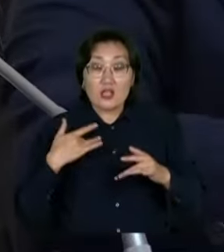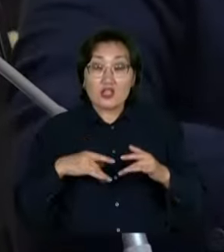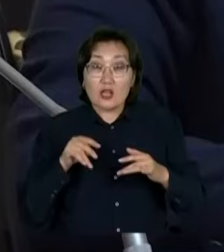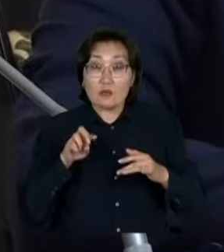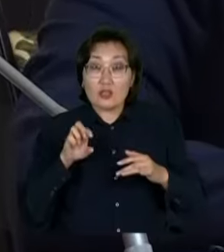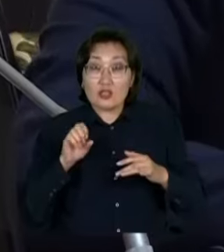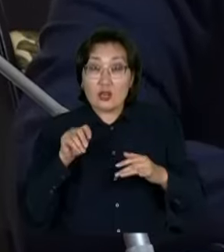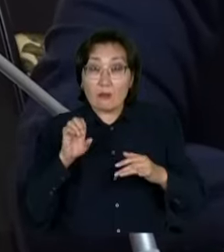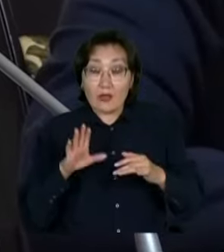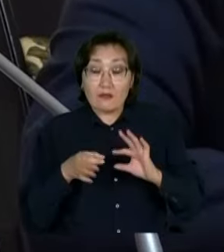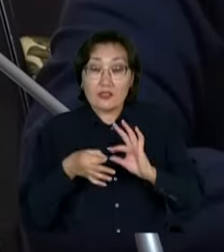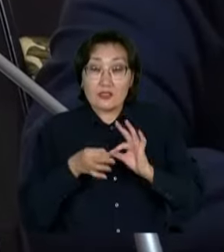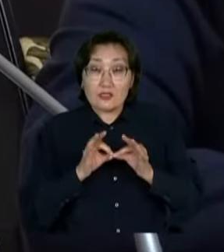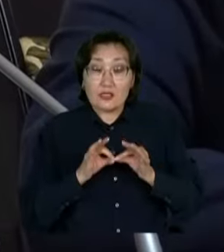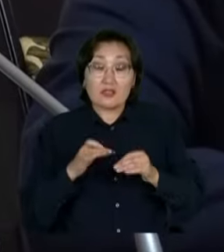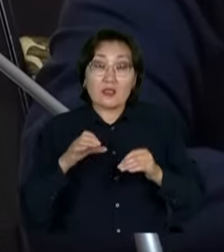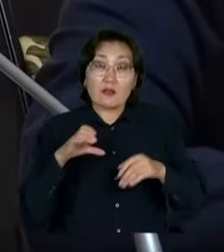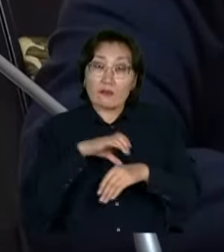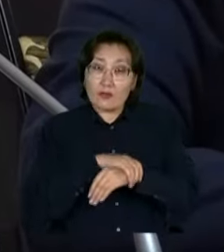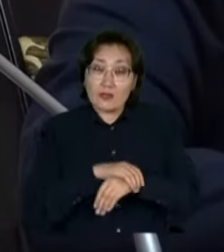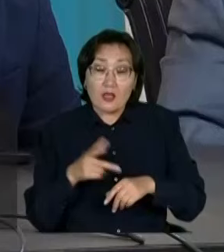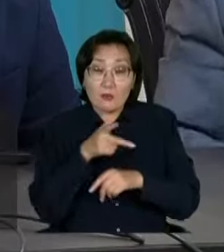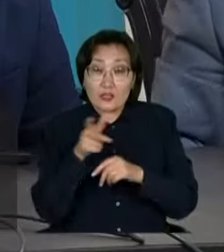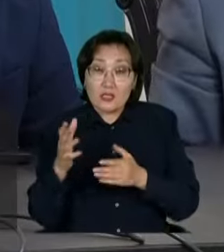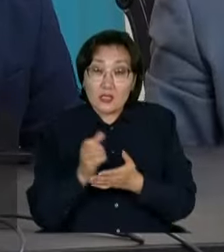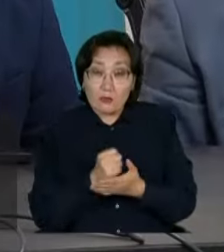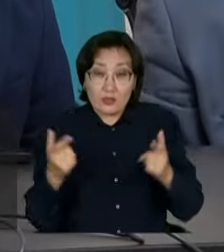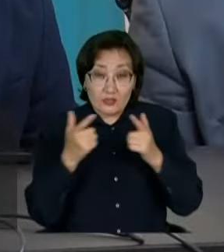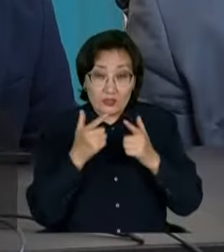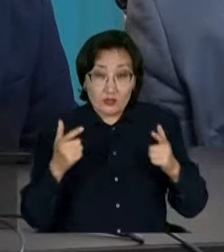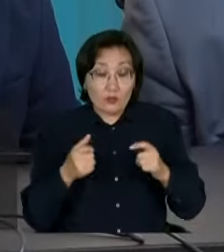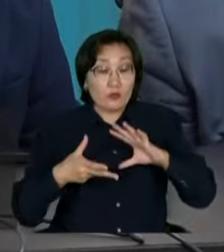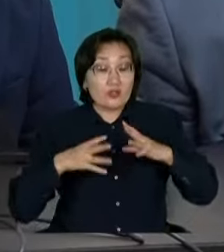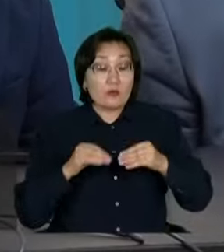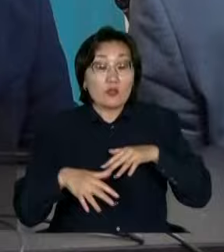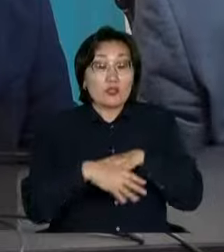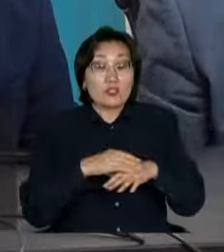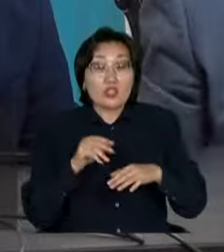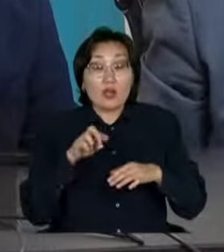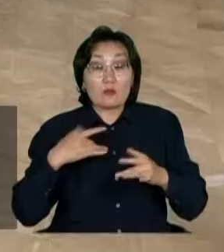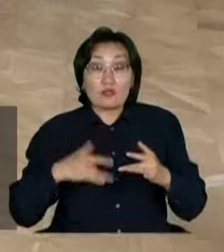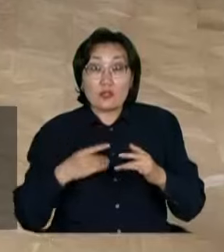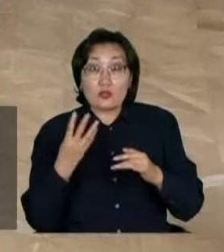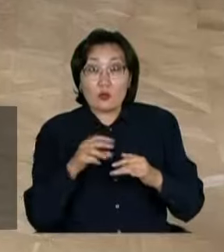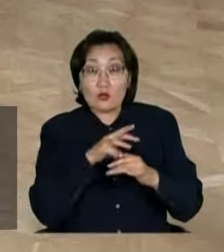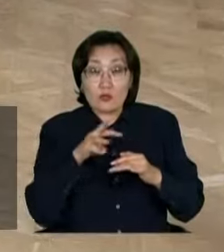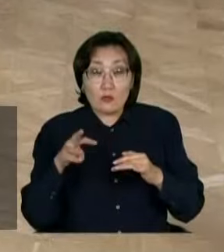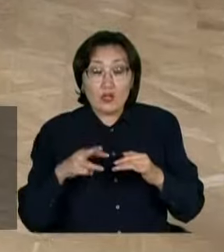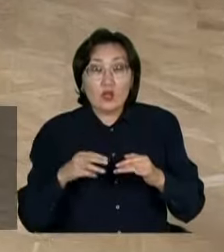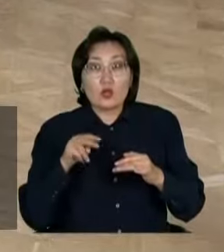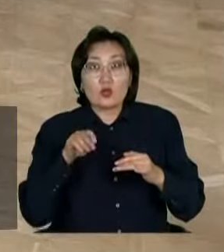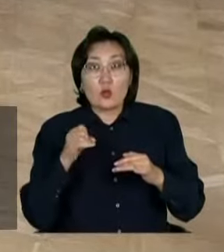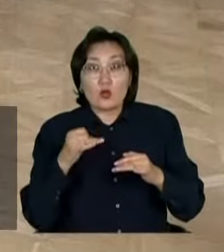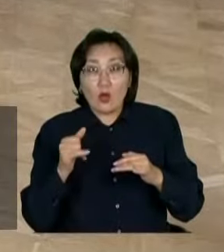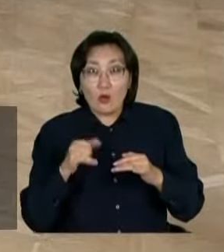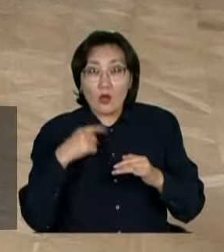Жабаев жайлы тың деректер мен бейне материалдың табылғаны айтылды. Нәтижесінде көпшілік жыршы Жамбылдың 4 минут бойы толғау айтқан